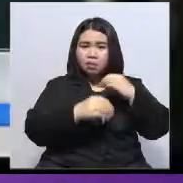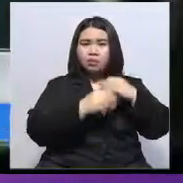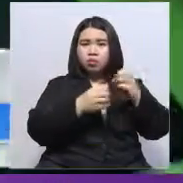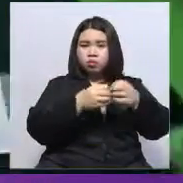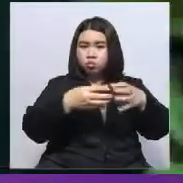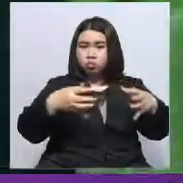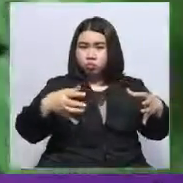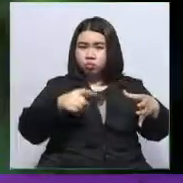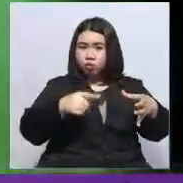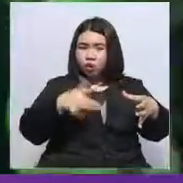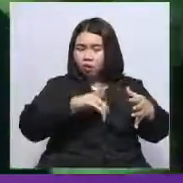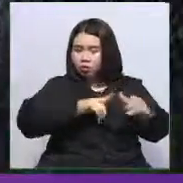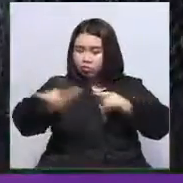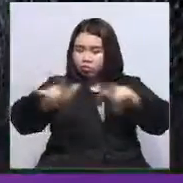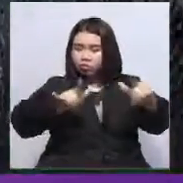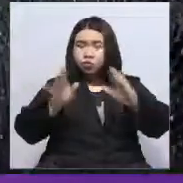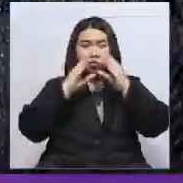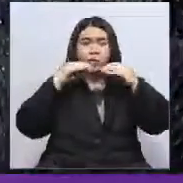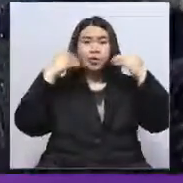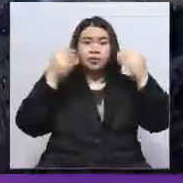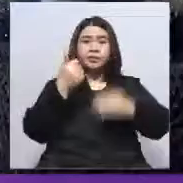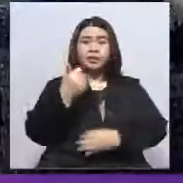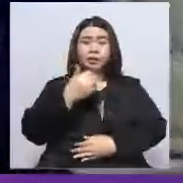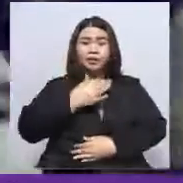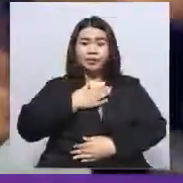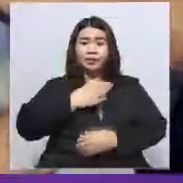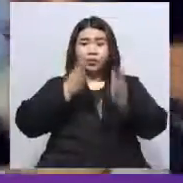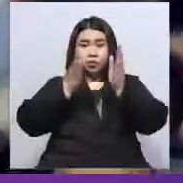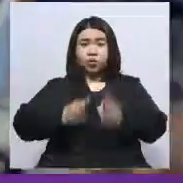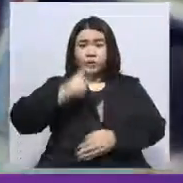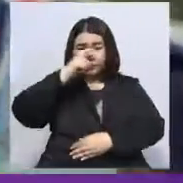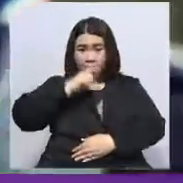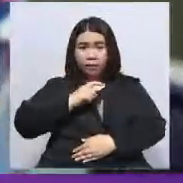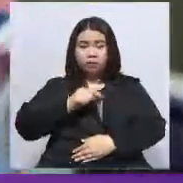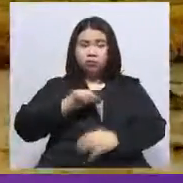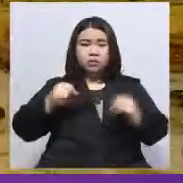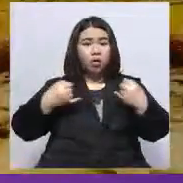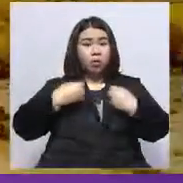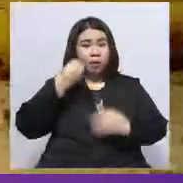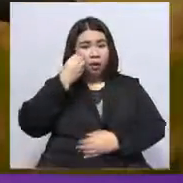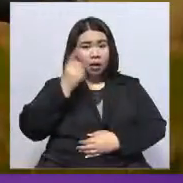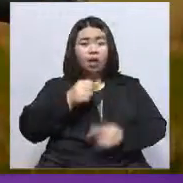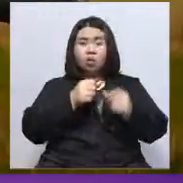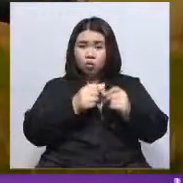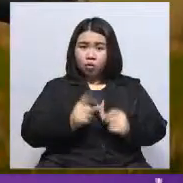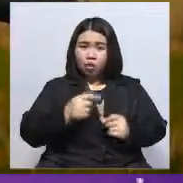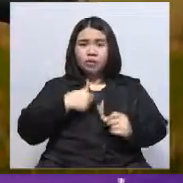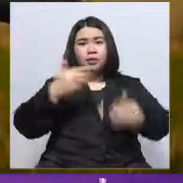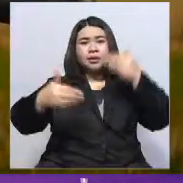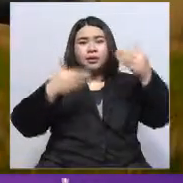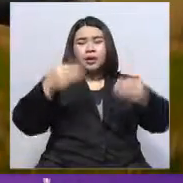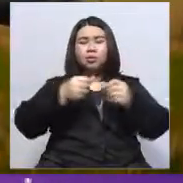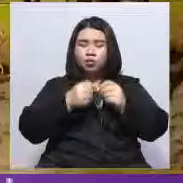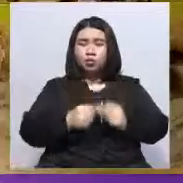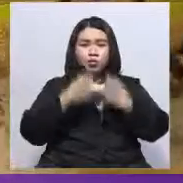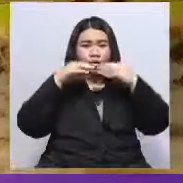นี่ยเขากลับไปพร้อมรอยยิ้มเราซึ่งเป็นเจ้าบ้านไม่ว่าเขาจะอยู่หรือเขาจะไปเราก็ยังอยู่กับกิจกรรมนี้ได้ด้วยร